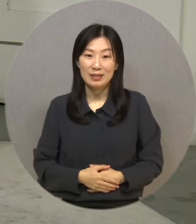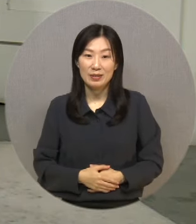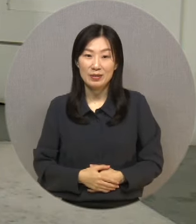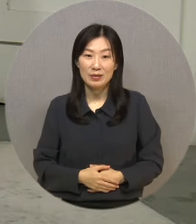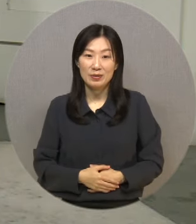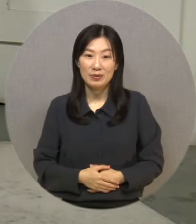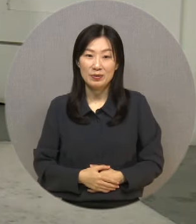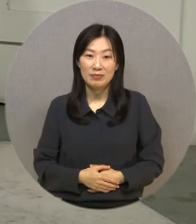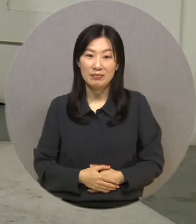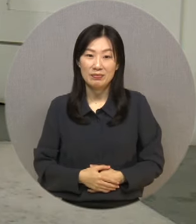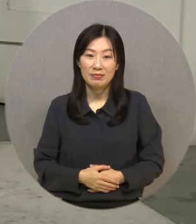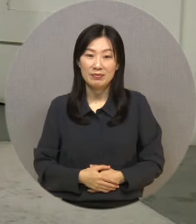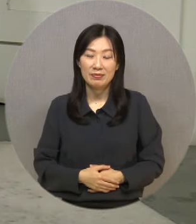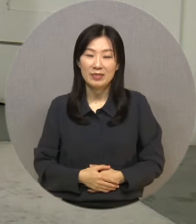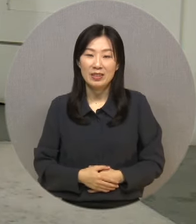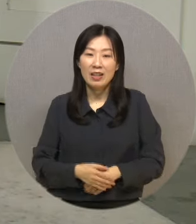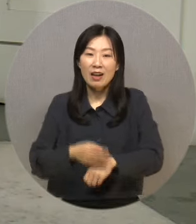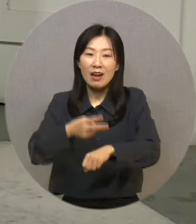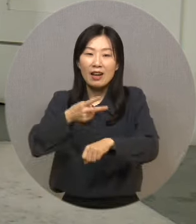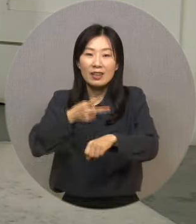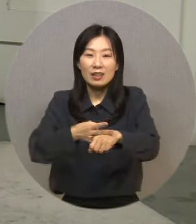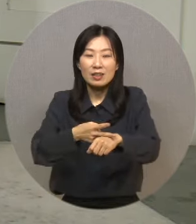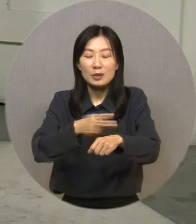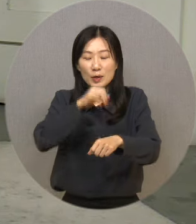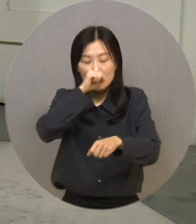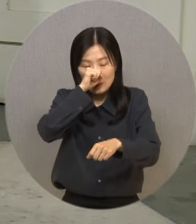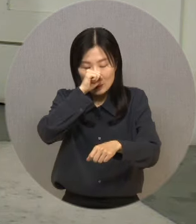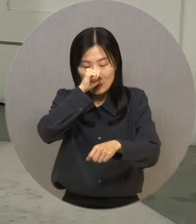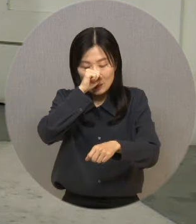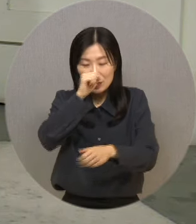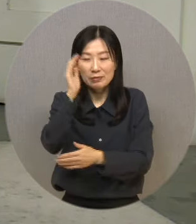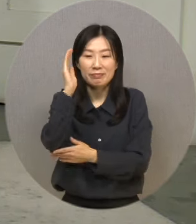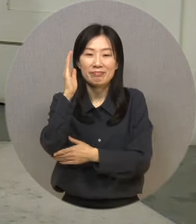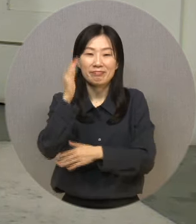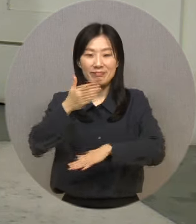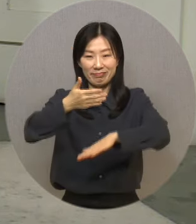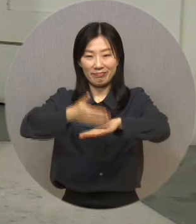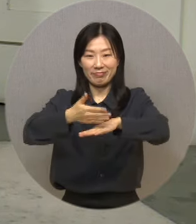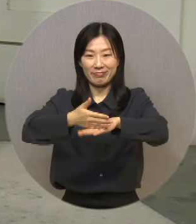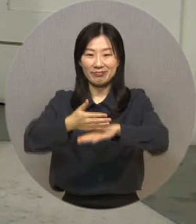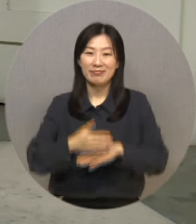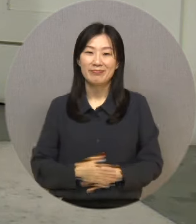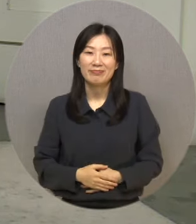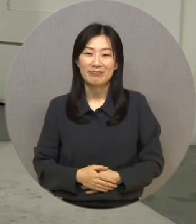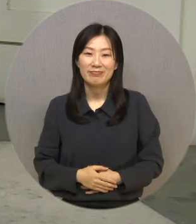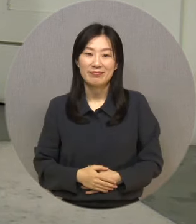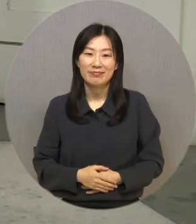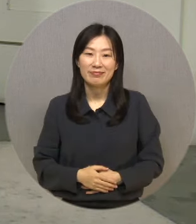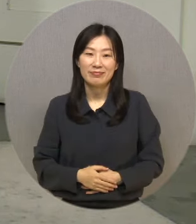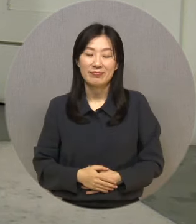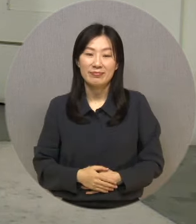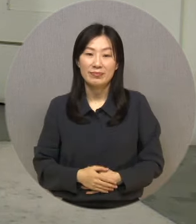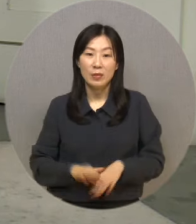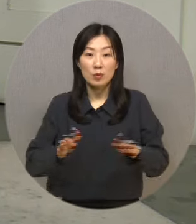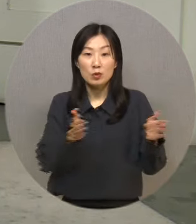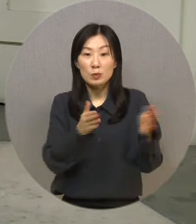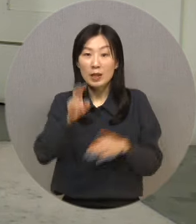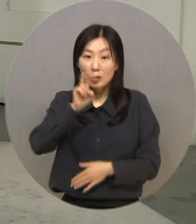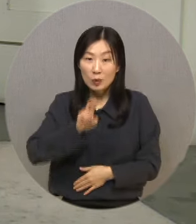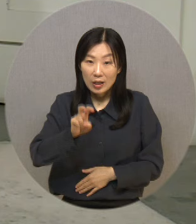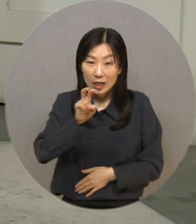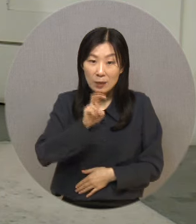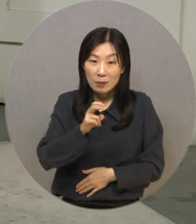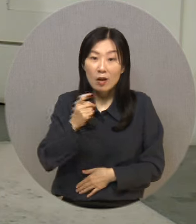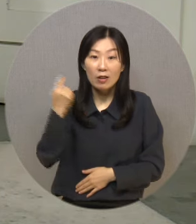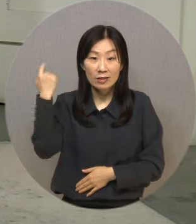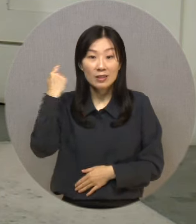선생님의 또 훈시였습니다. 귀한 말씀을 전해 들었습니다. 감사합니다. 네. 네, 그러면 오늘 준비한 노래 한번